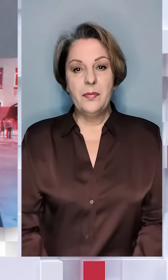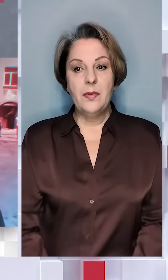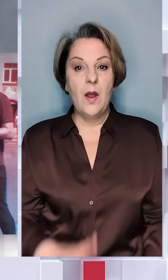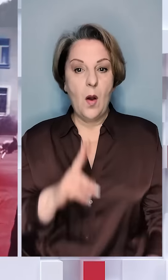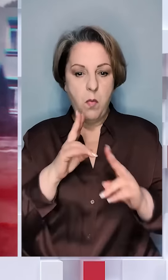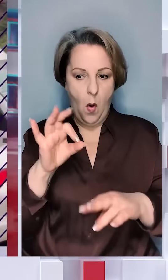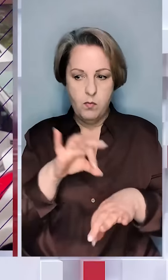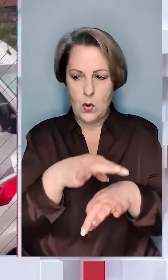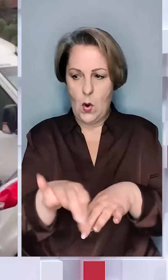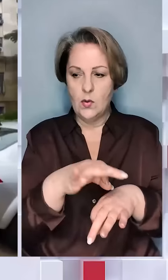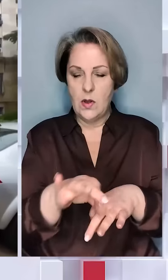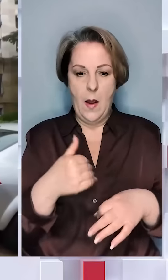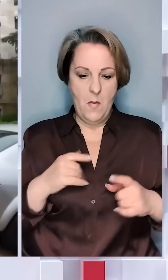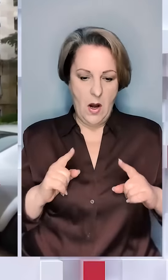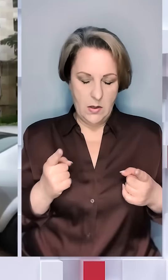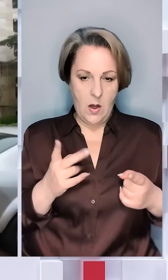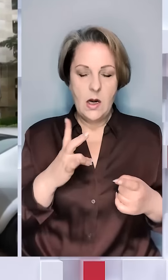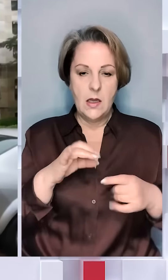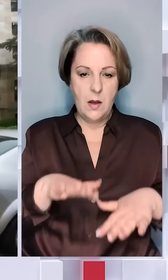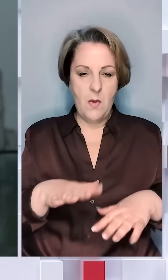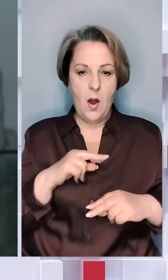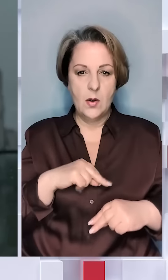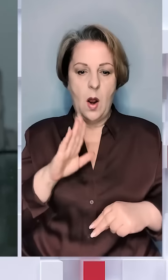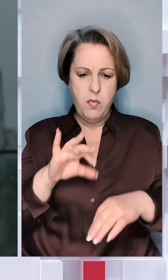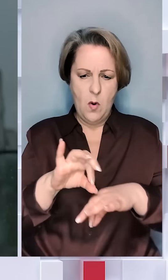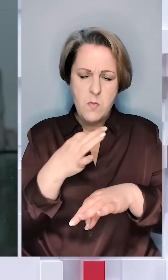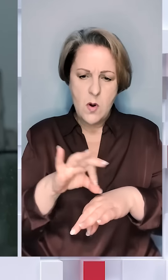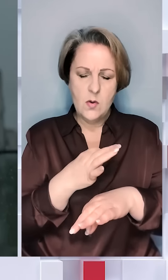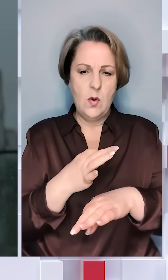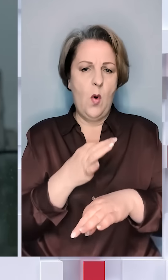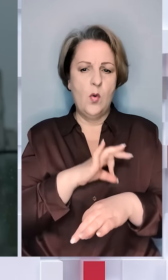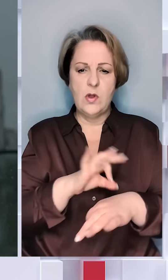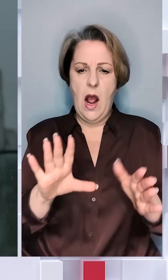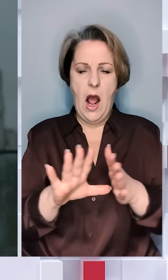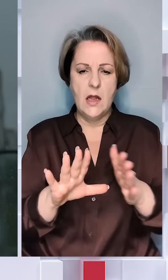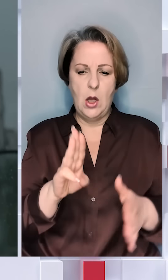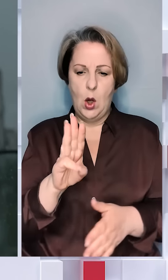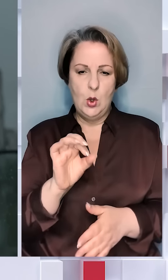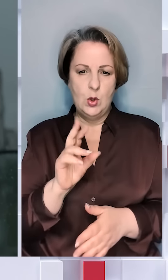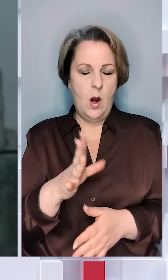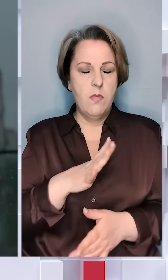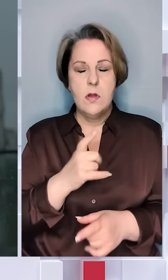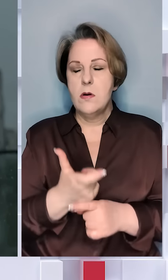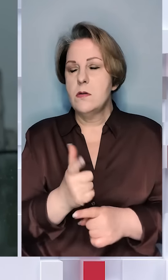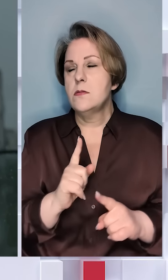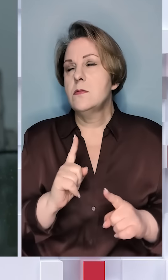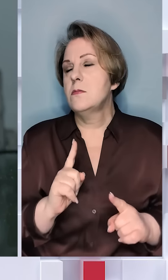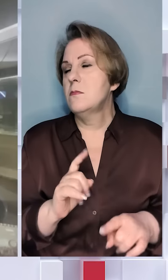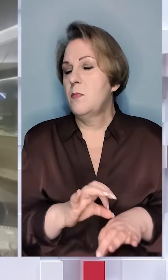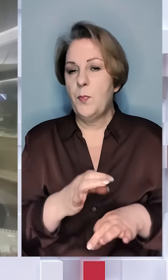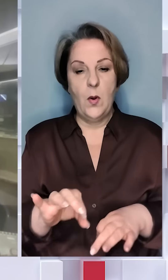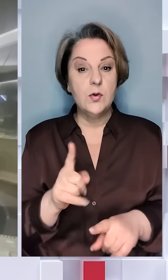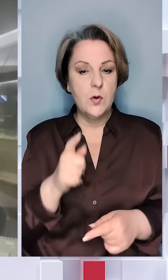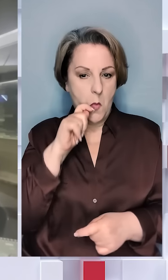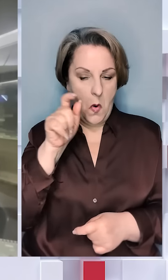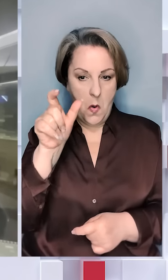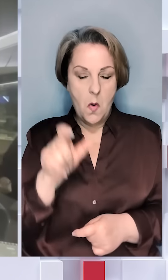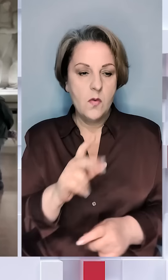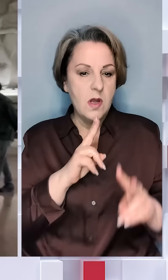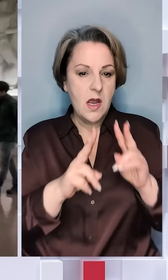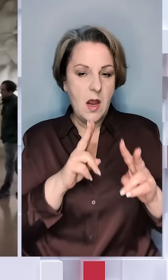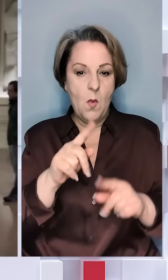Позов про тортури. Мене затримали на роботі, потім катували, застосовували електрошок. Було неймовірно боляче. Чому